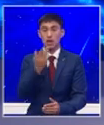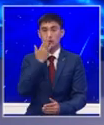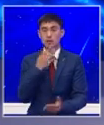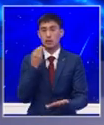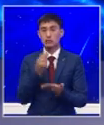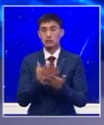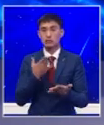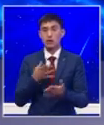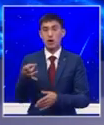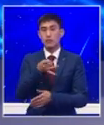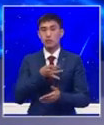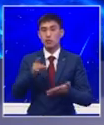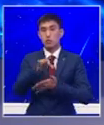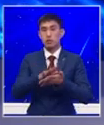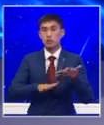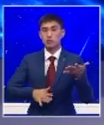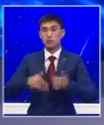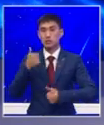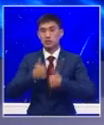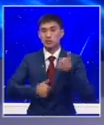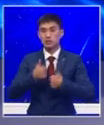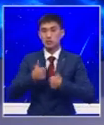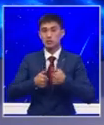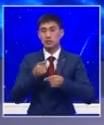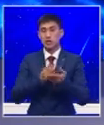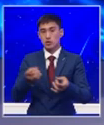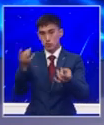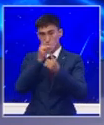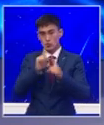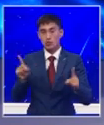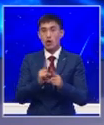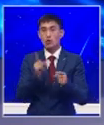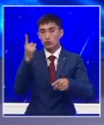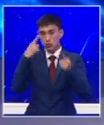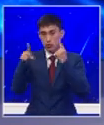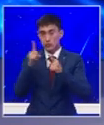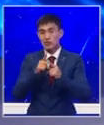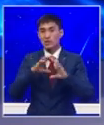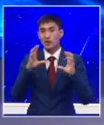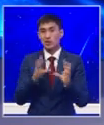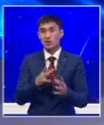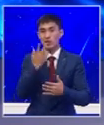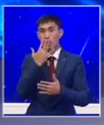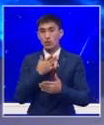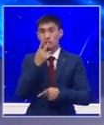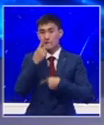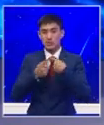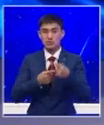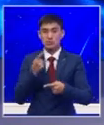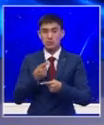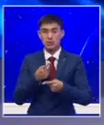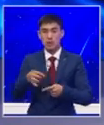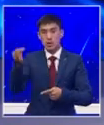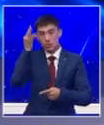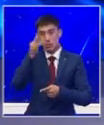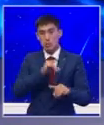национальные ценности в регионе продолжаются состязания в сфере искусства творчества и сохранения народных традиций и